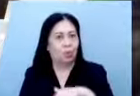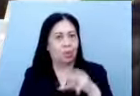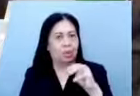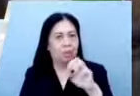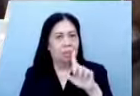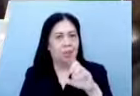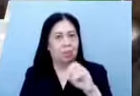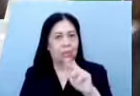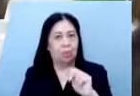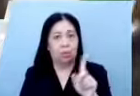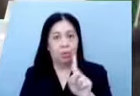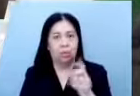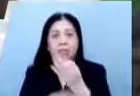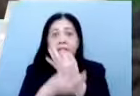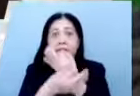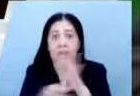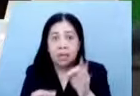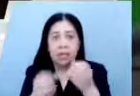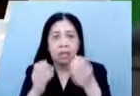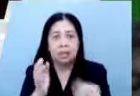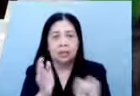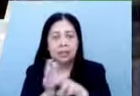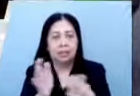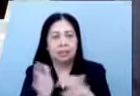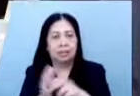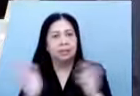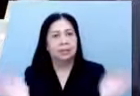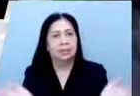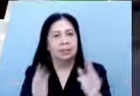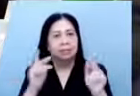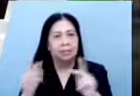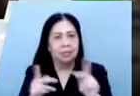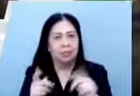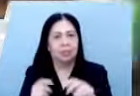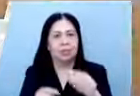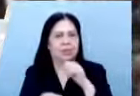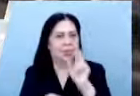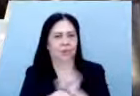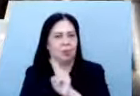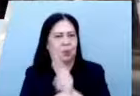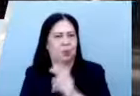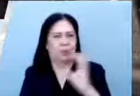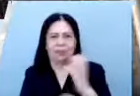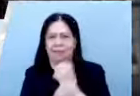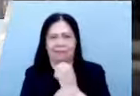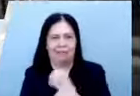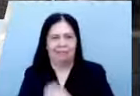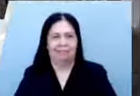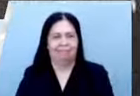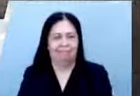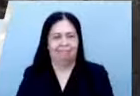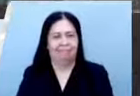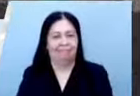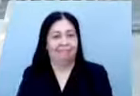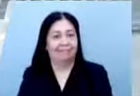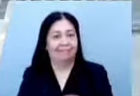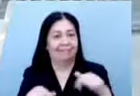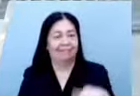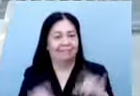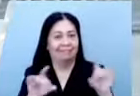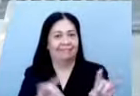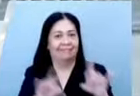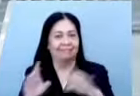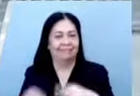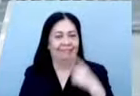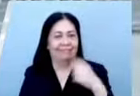Kaya marami talagang sumasakay dito at na-encourage yung iba na hindi na gumamit ng sasakyan. Mula rito sa Melbourne, Australia, para sa